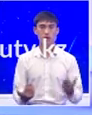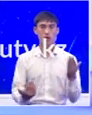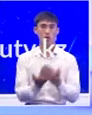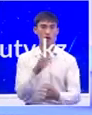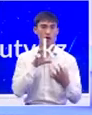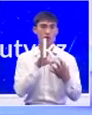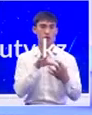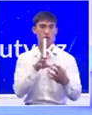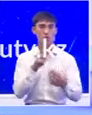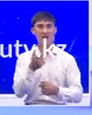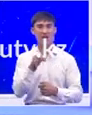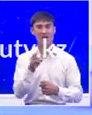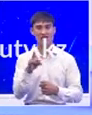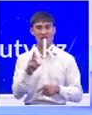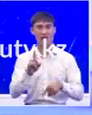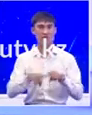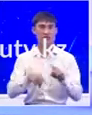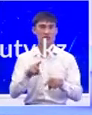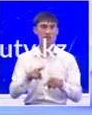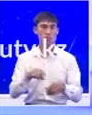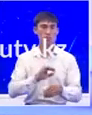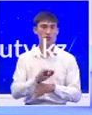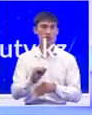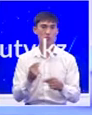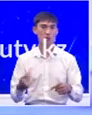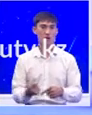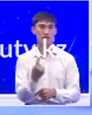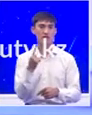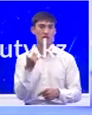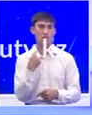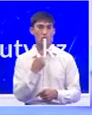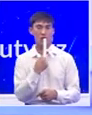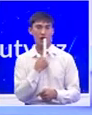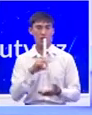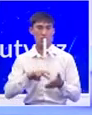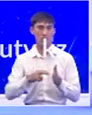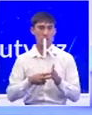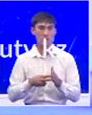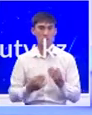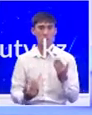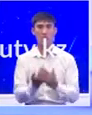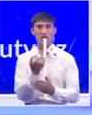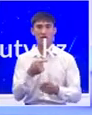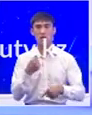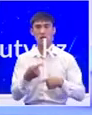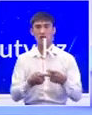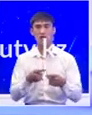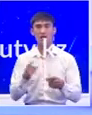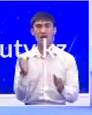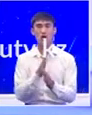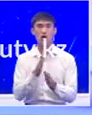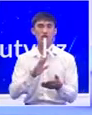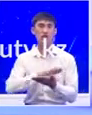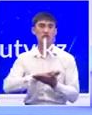Новые автобусы на газе отечественного производства появились в Талдыкургане. Планомерное обновление и перевод на